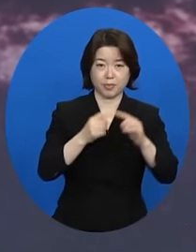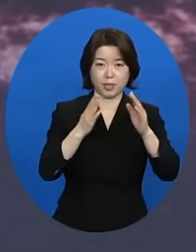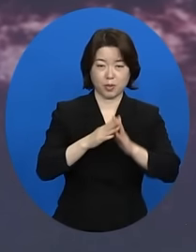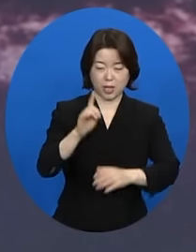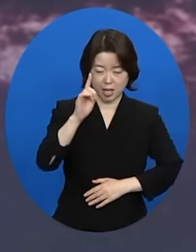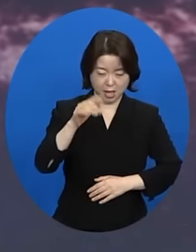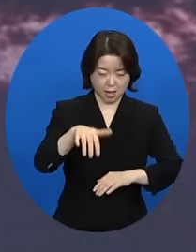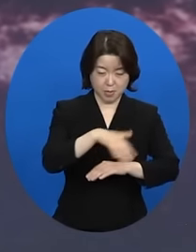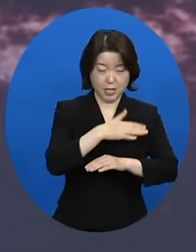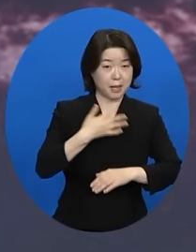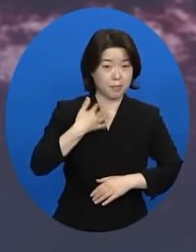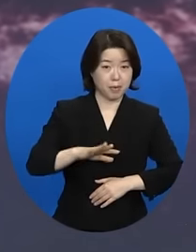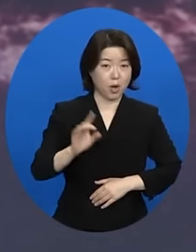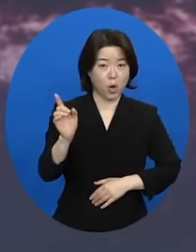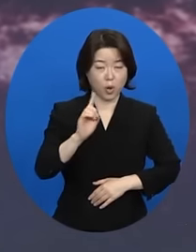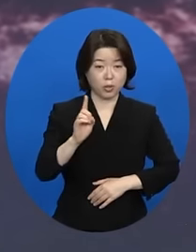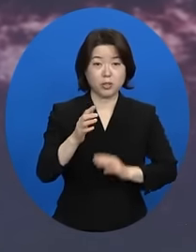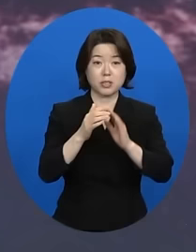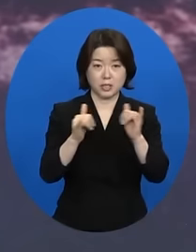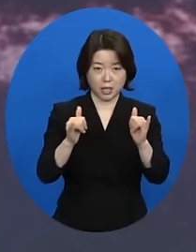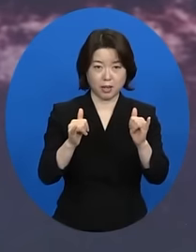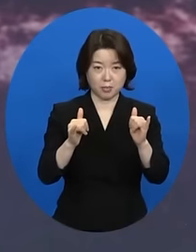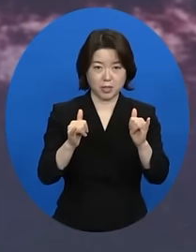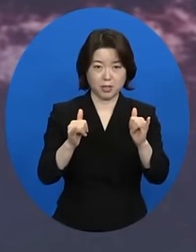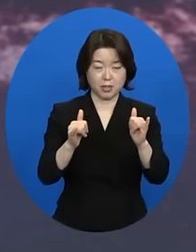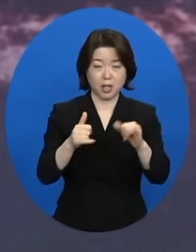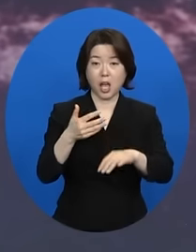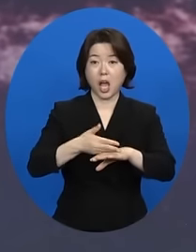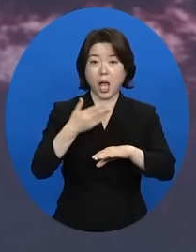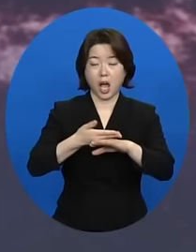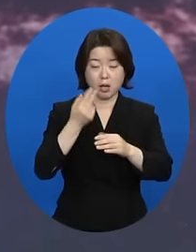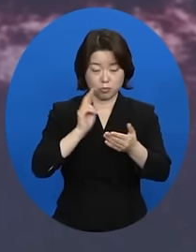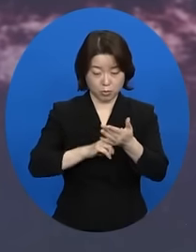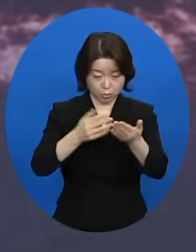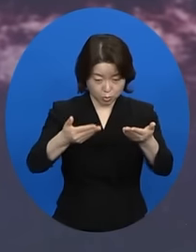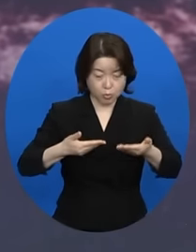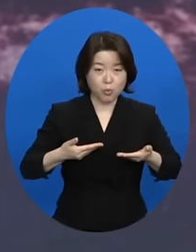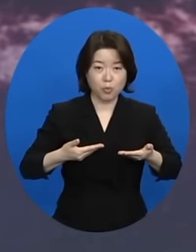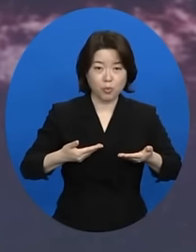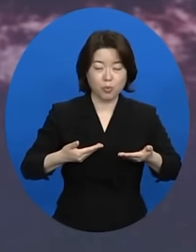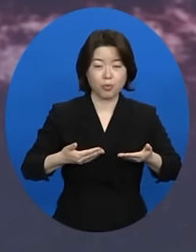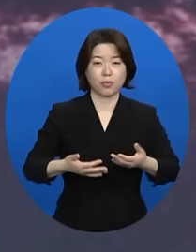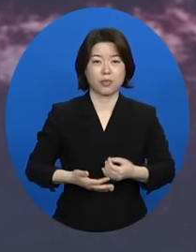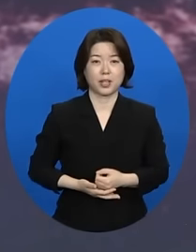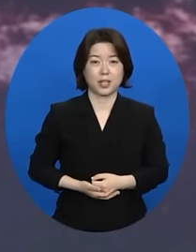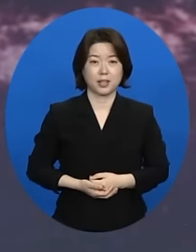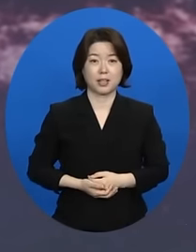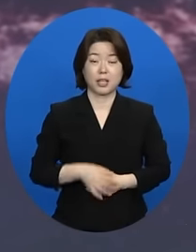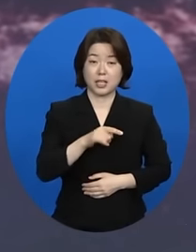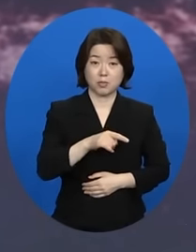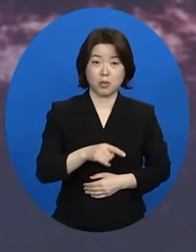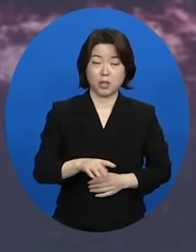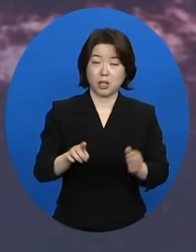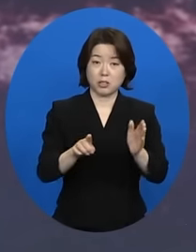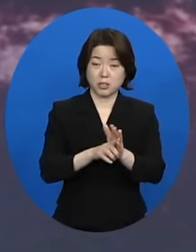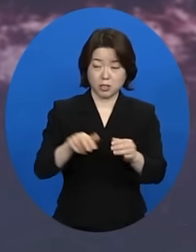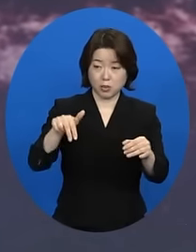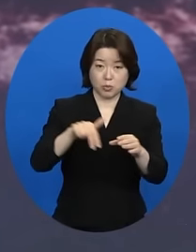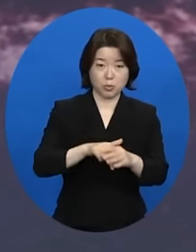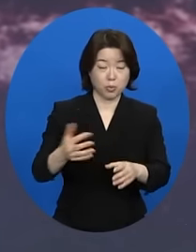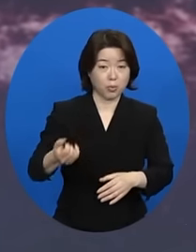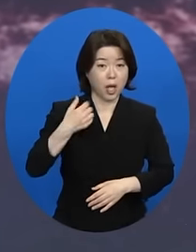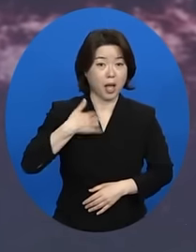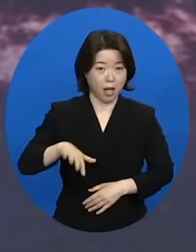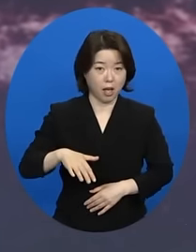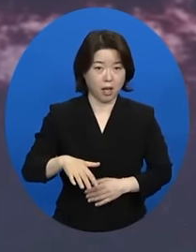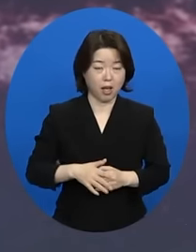다녀본 적이 없는 어떤 분이요, 감사의 편지를 보내주셨어요. 이분은 신앙이나 종교를 가져본 적이 없는